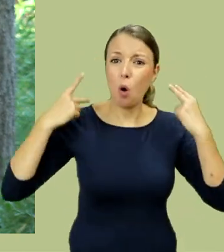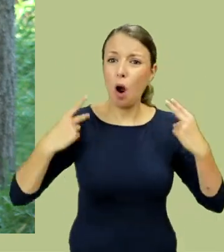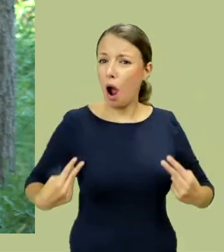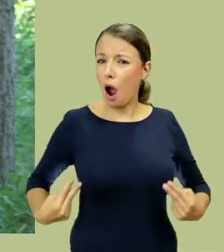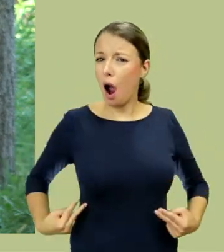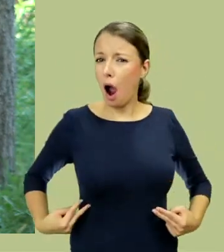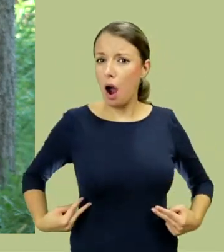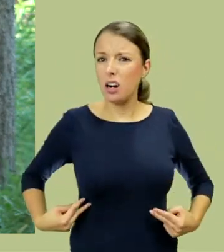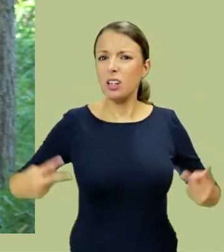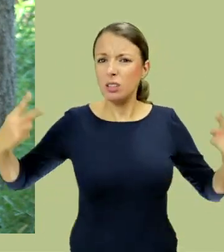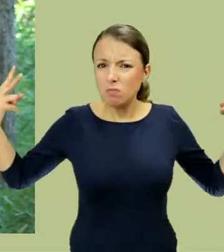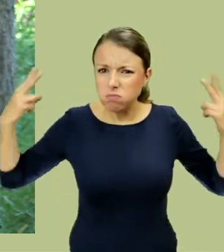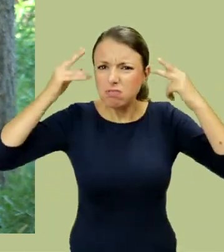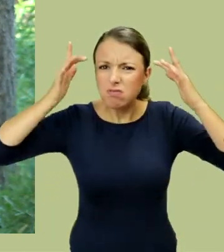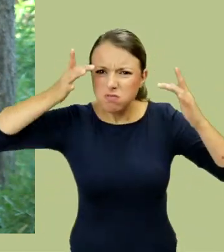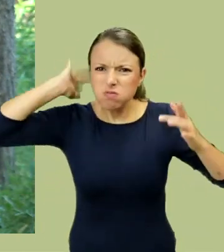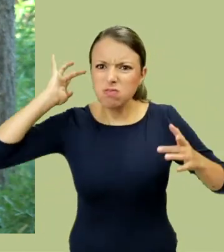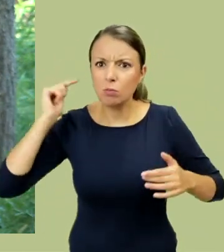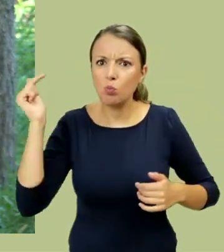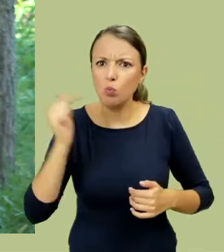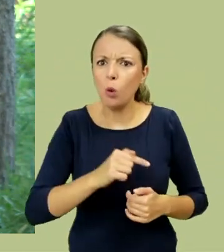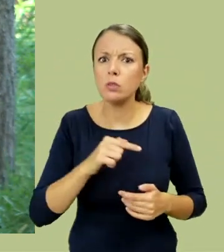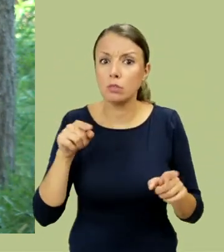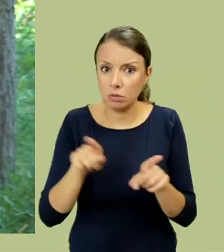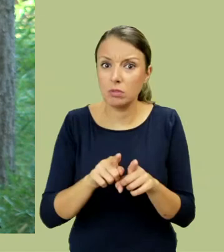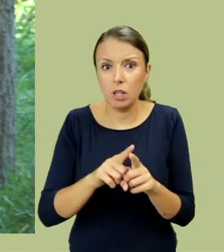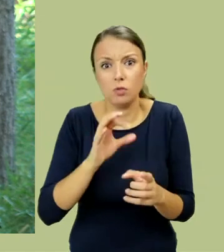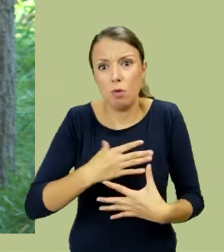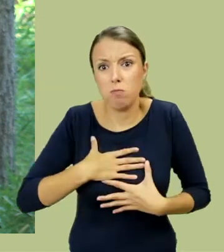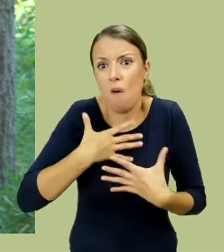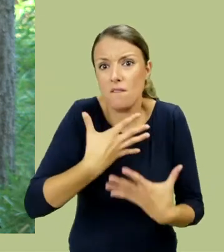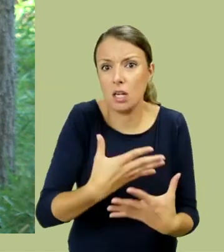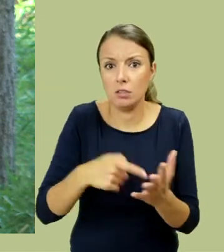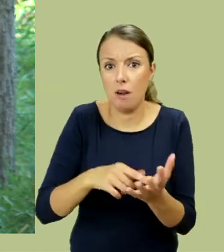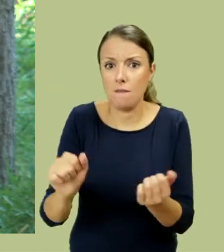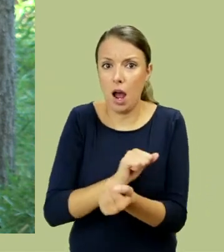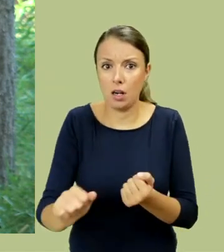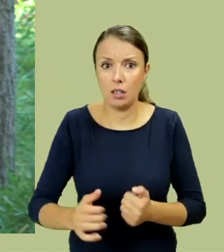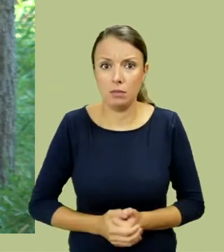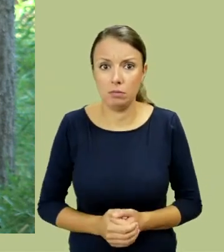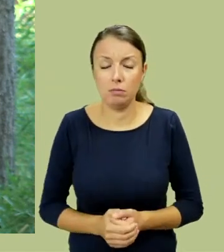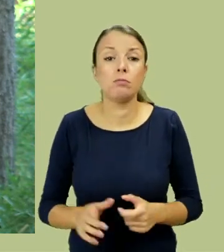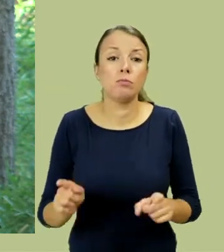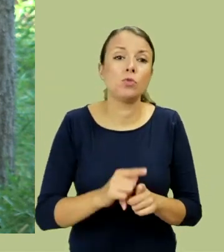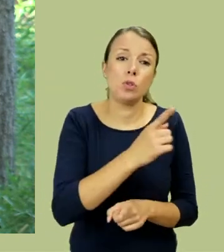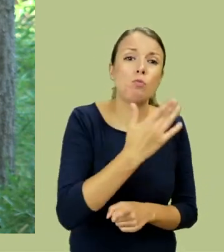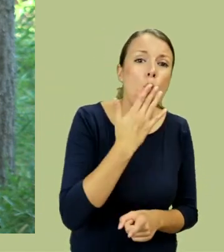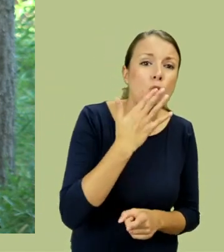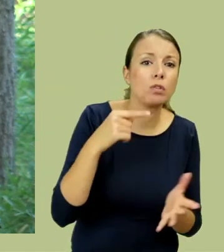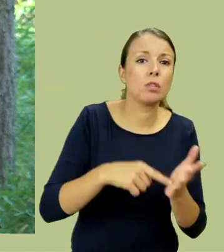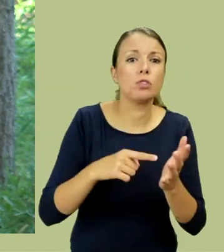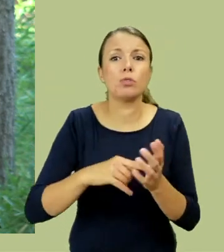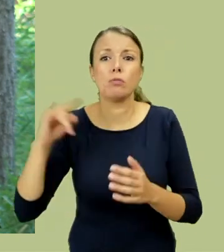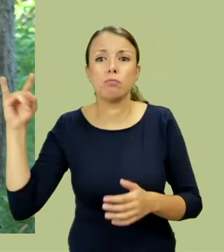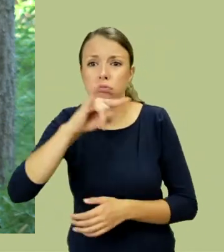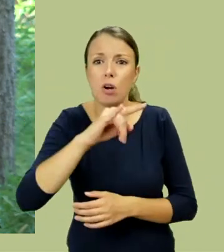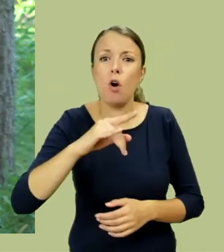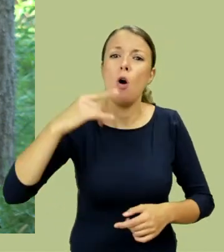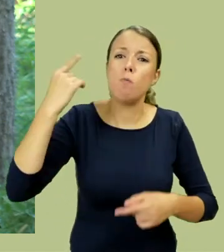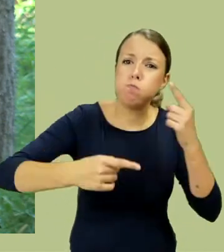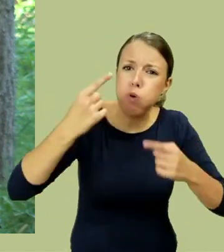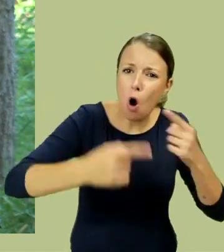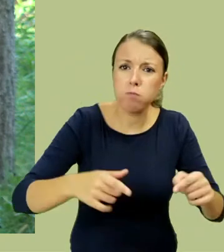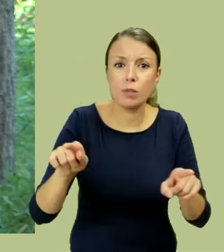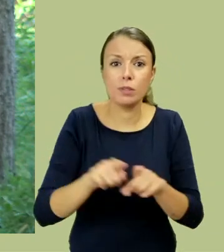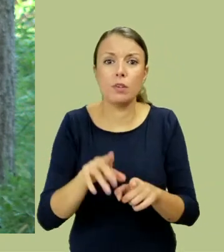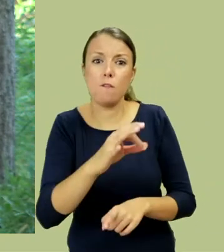też o tym, że brała udział w czasie walki, że bomby waliły, że domy się zapadały, że jej pies wierny,